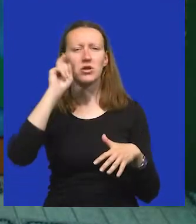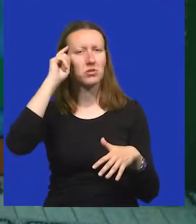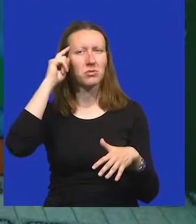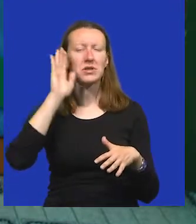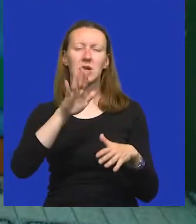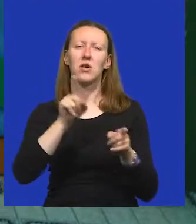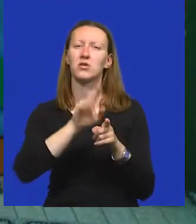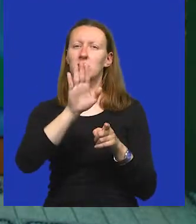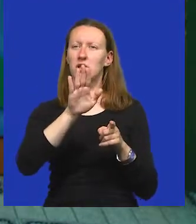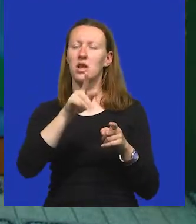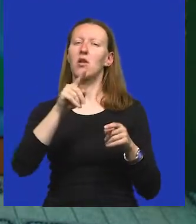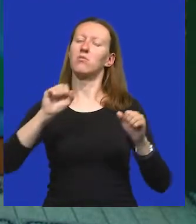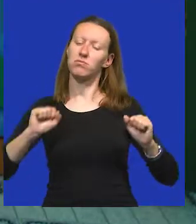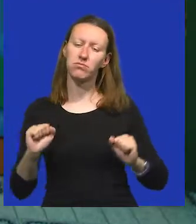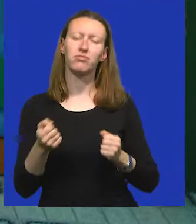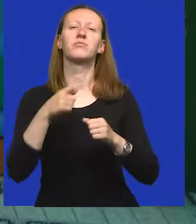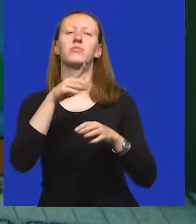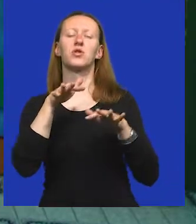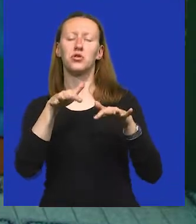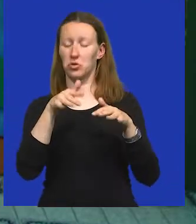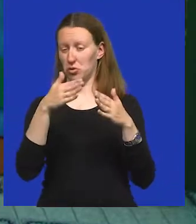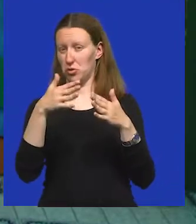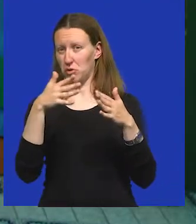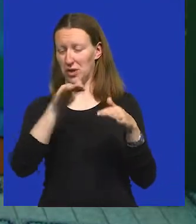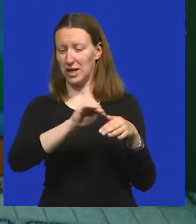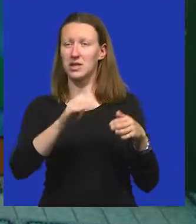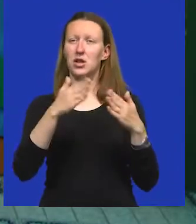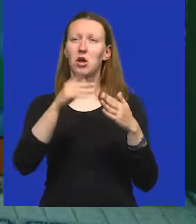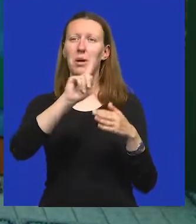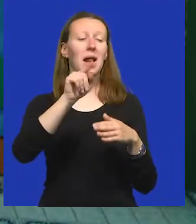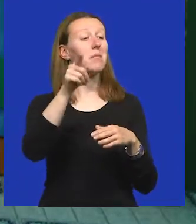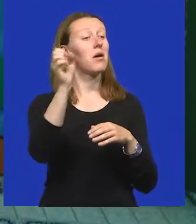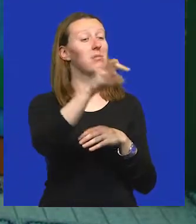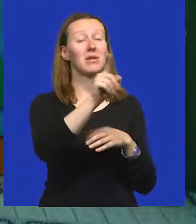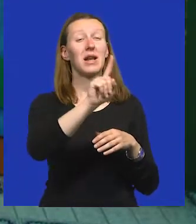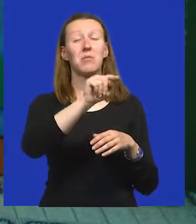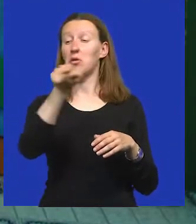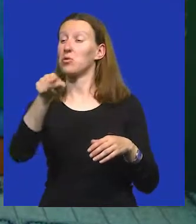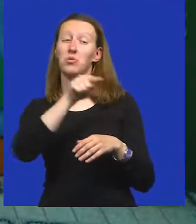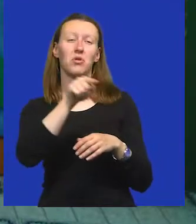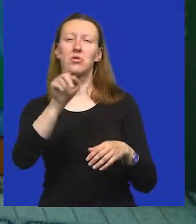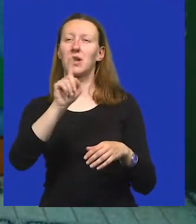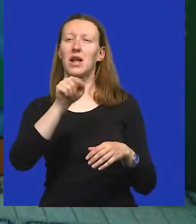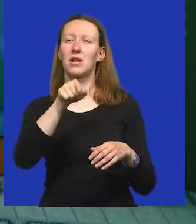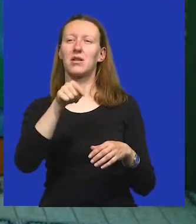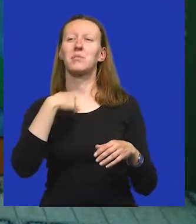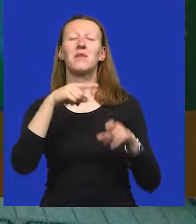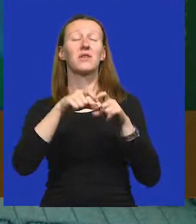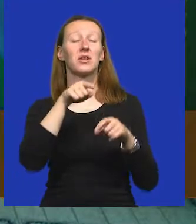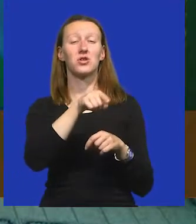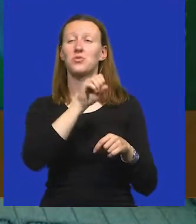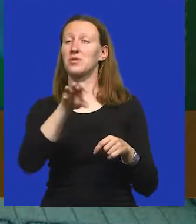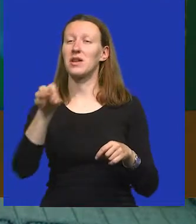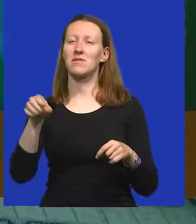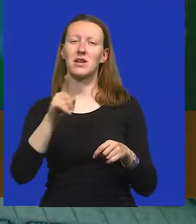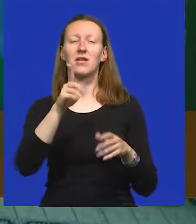ci penseranno, così anche loro stimolano i genitori a casa. Non devi buttare qua, devi buttare di là, noi così facciamo così